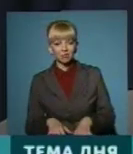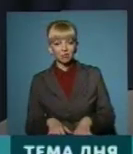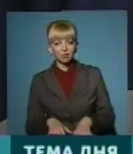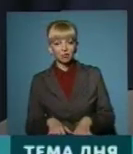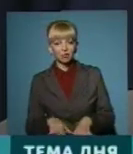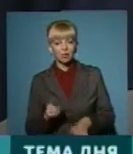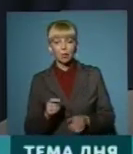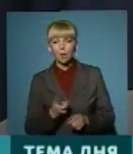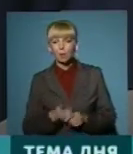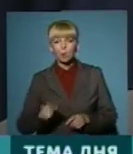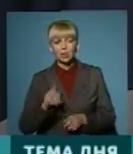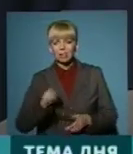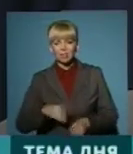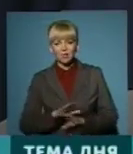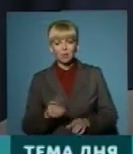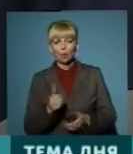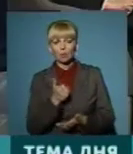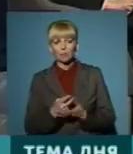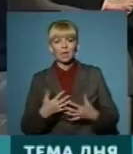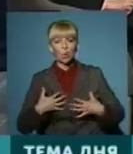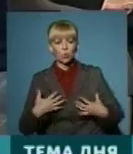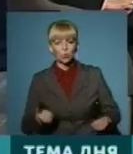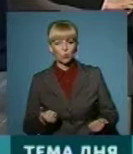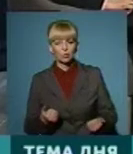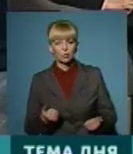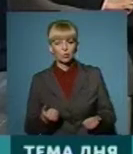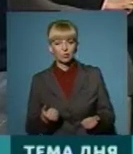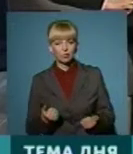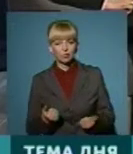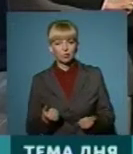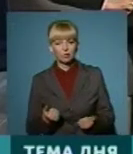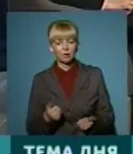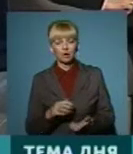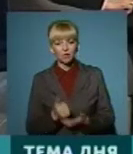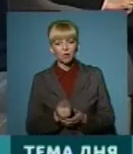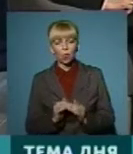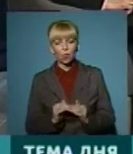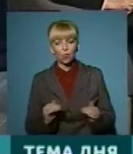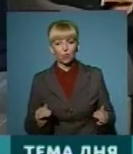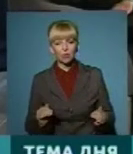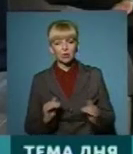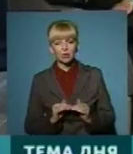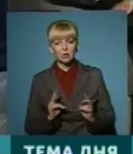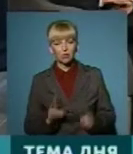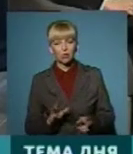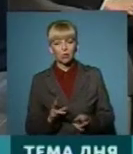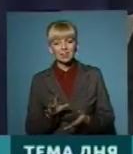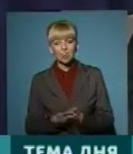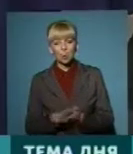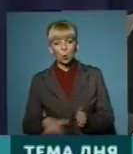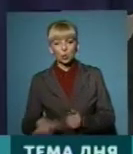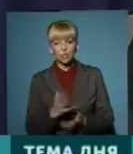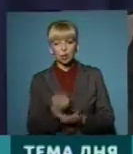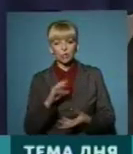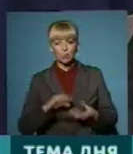принципі, не вимагають, от головне – оздоровлення. Ну, от о тому, що ми все время говоримо, головне – це діти. Причому діти не тільки забруднених територій. Є ще